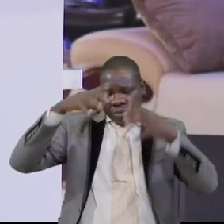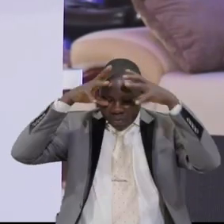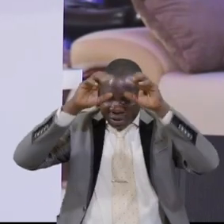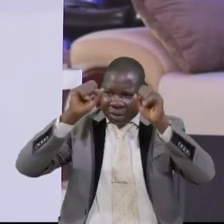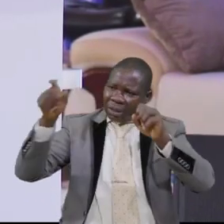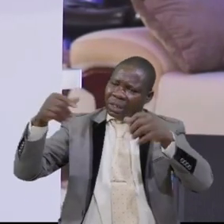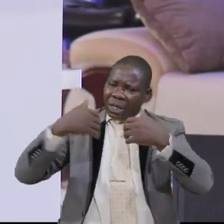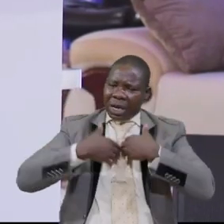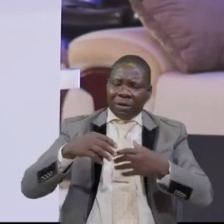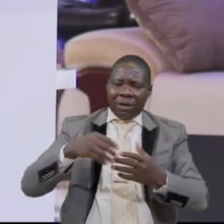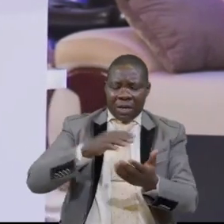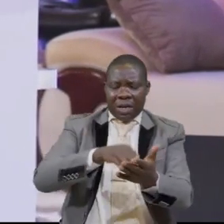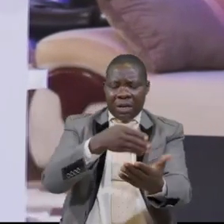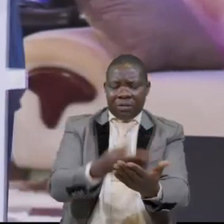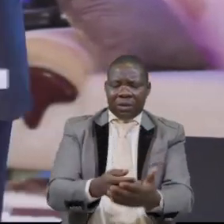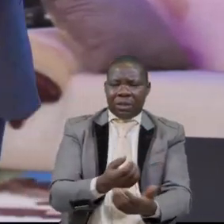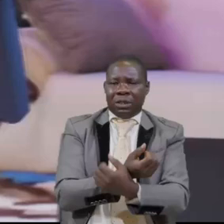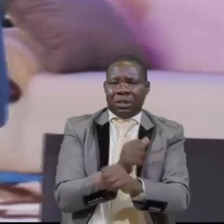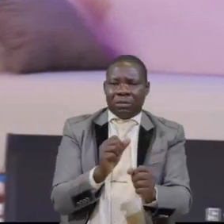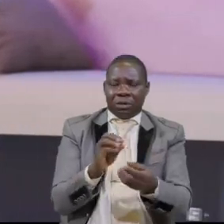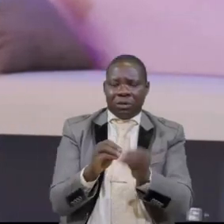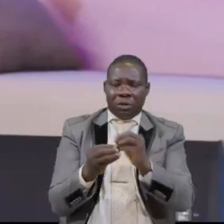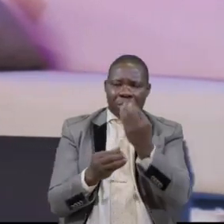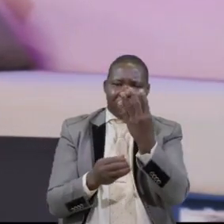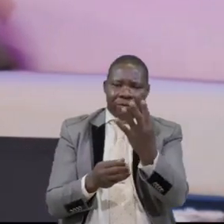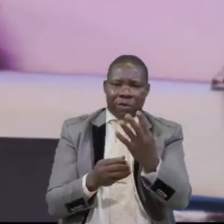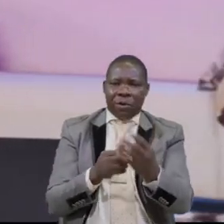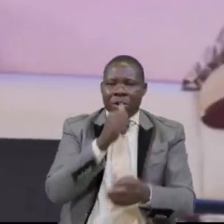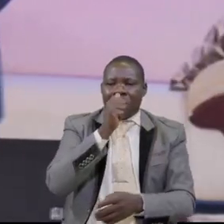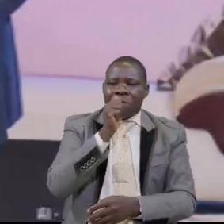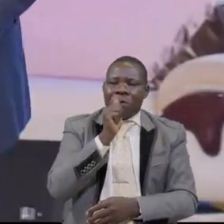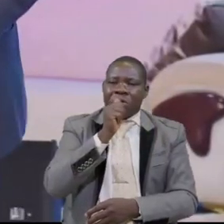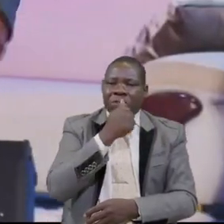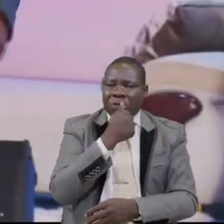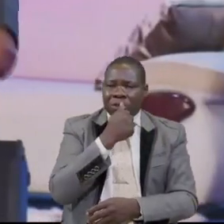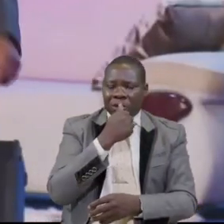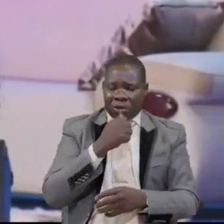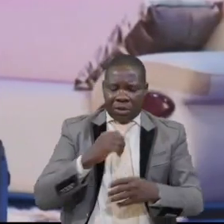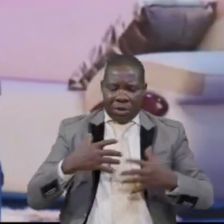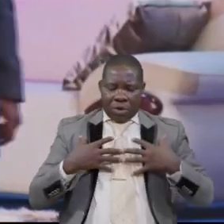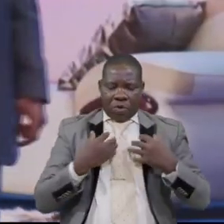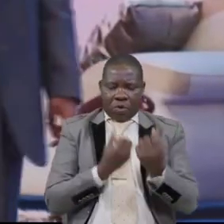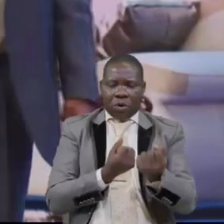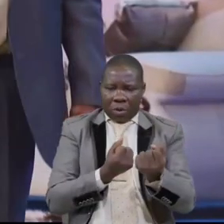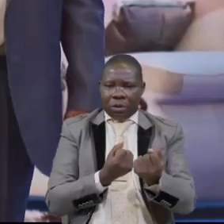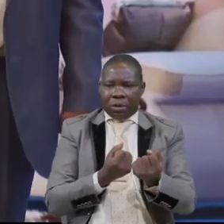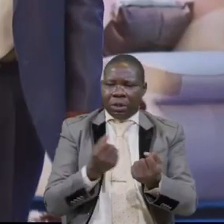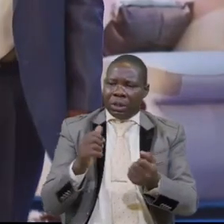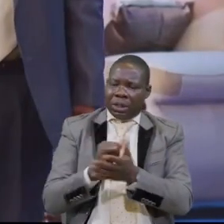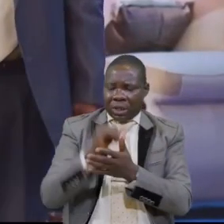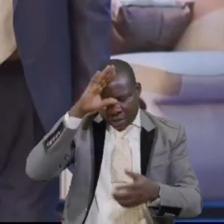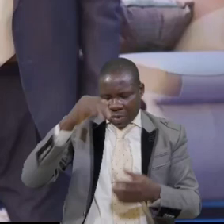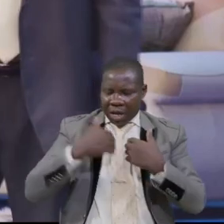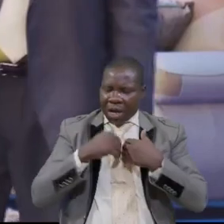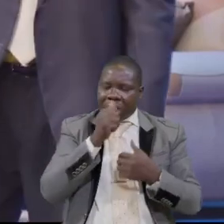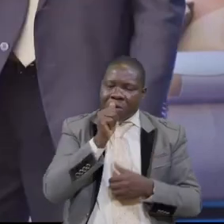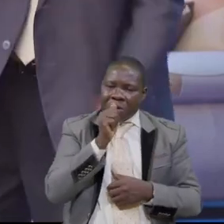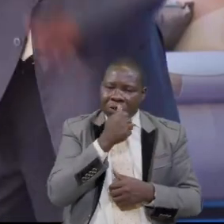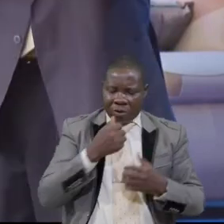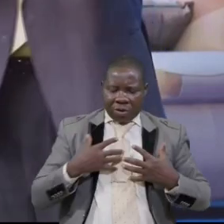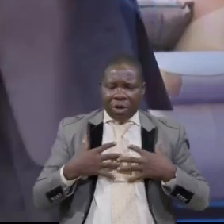évident. Quatrièmement, il avait un courage endurant. Un courage endurant. Les